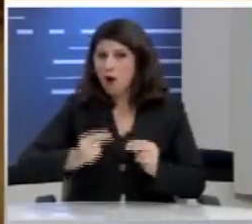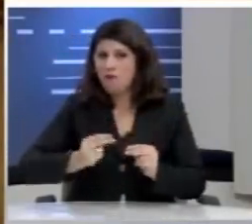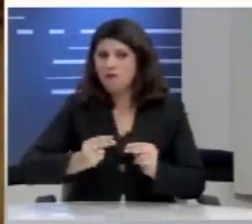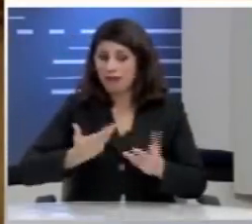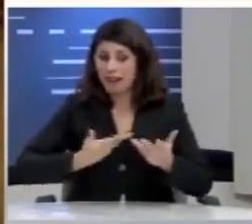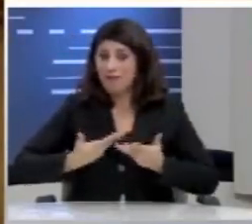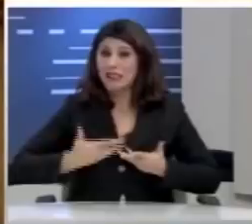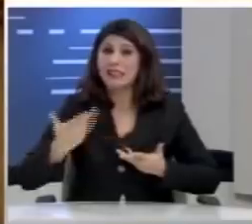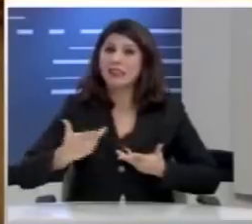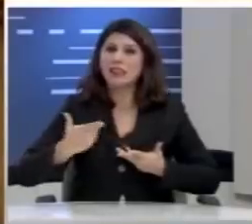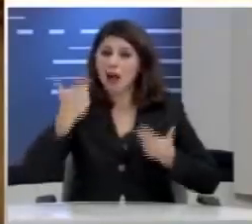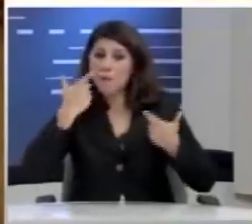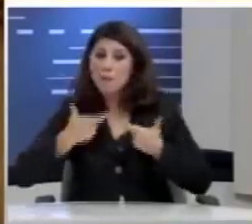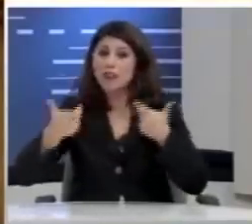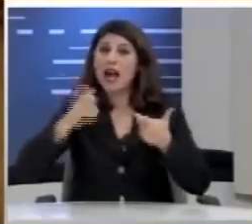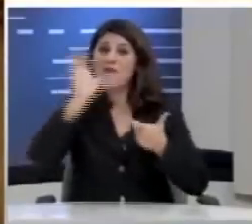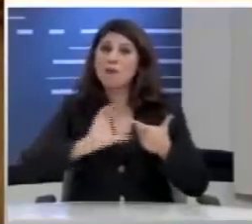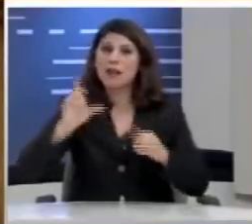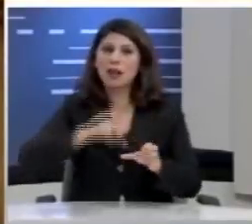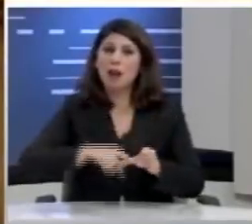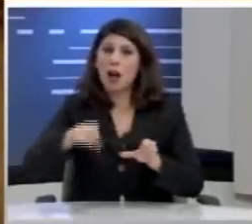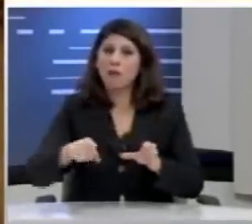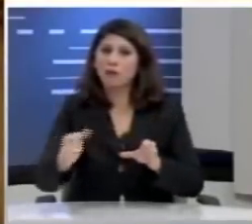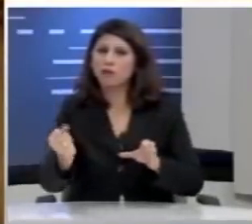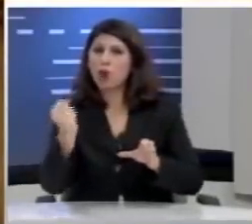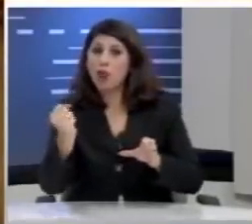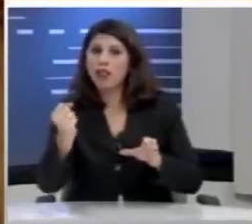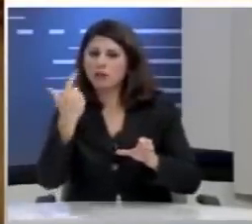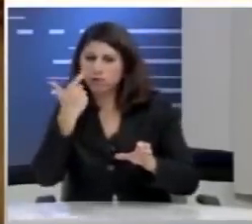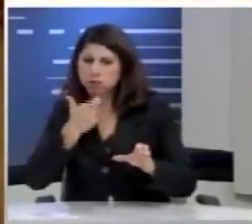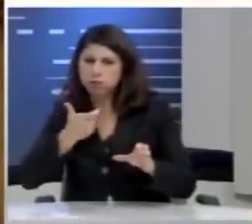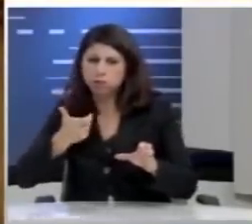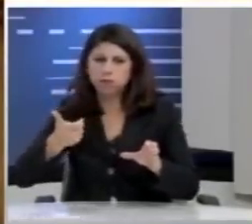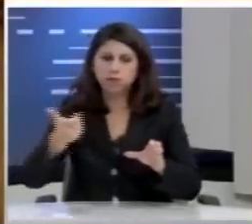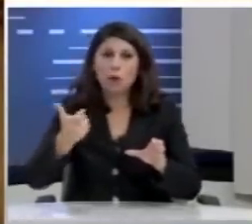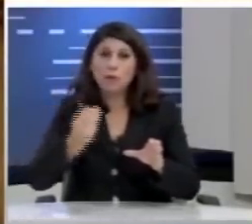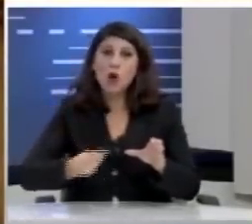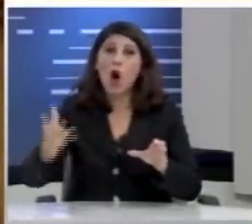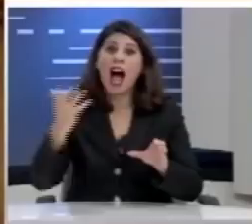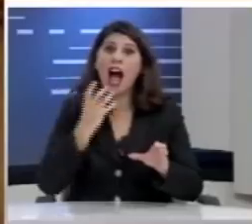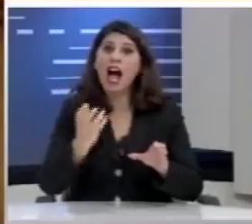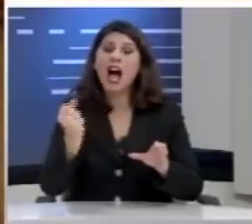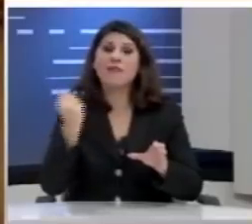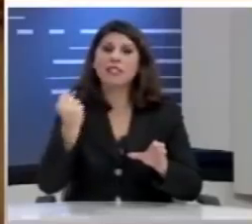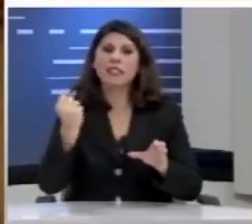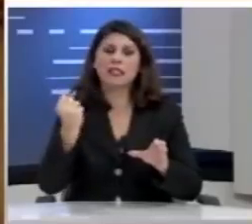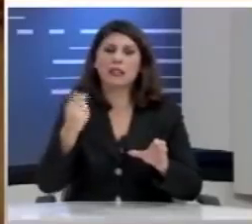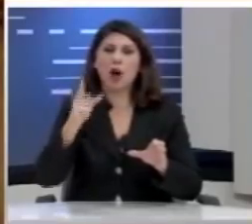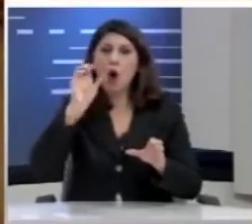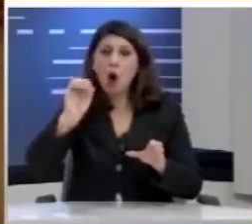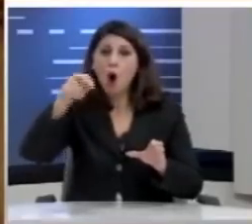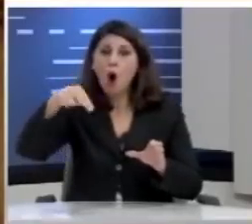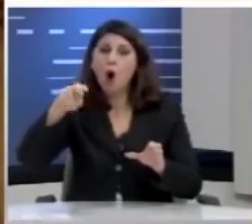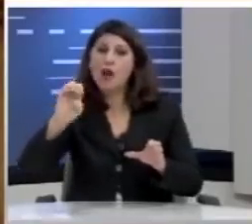Ευρωπαϊκής Ένωσης, ησυχία, η οποία παρακαλώ. Μάλιστα είναι και ενισχυμένη. Στα πλαίσια της ΟΝΕ της